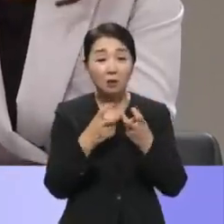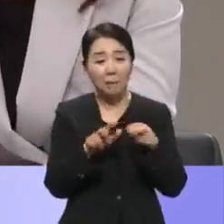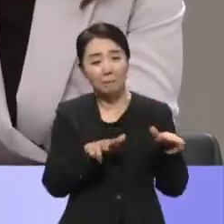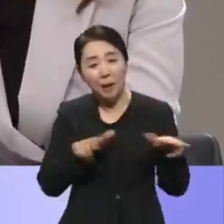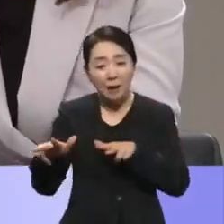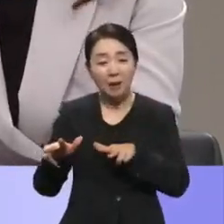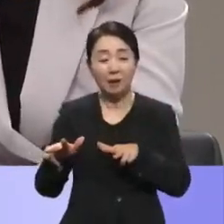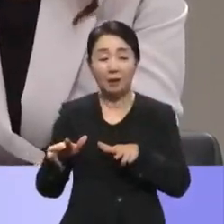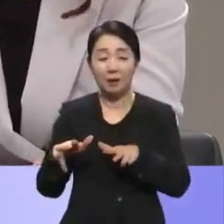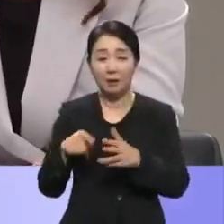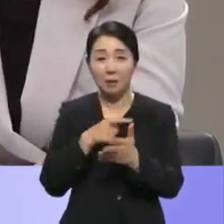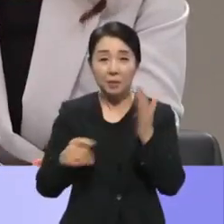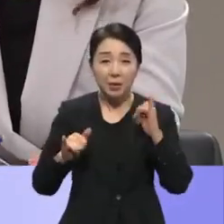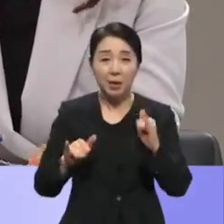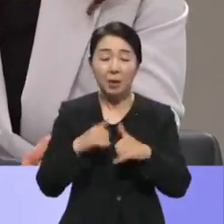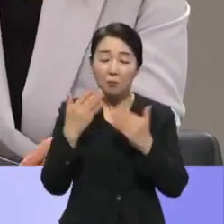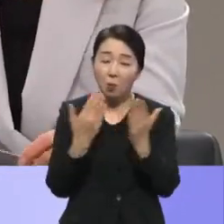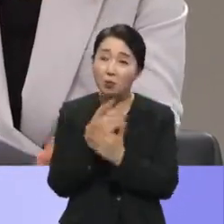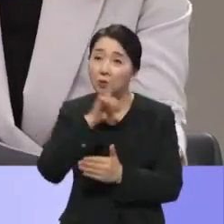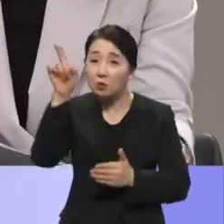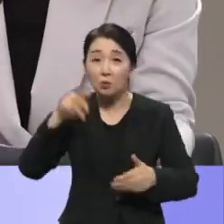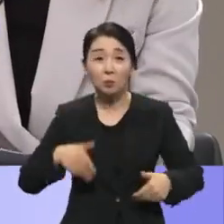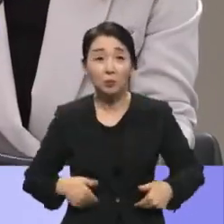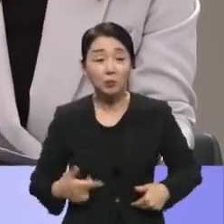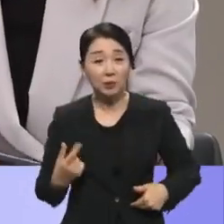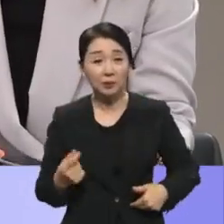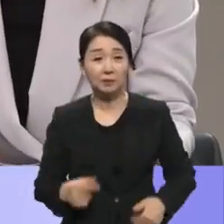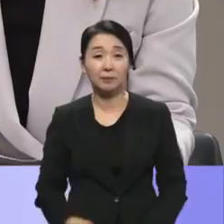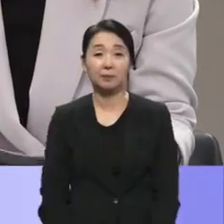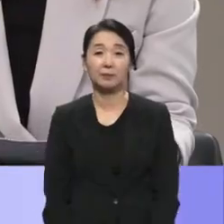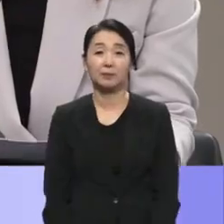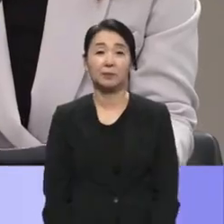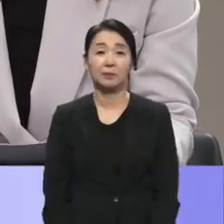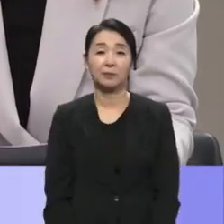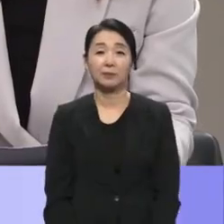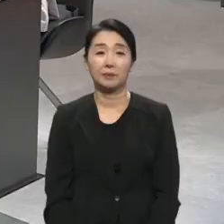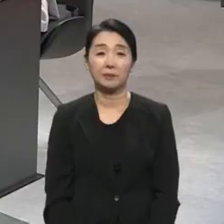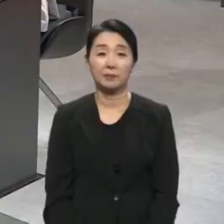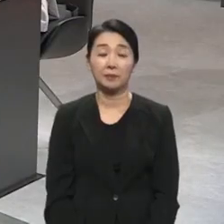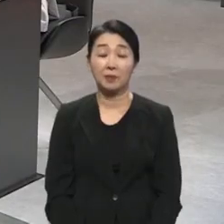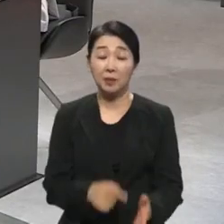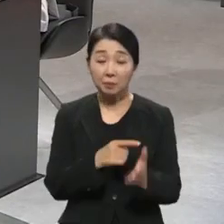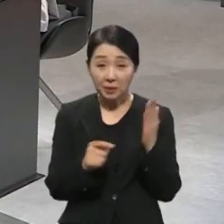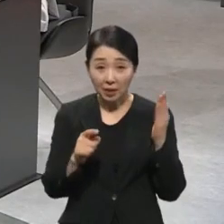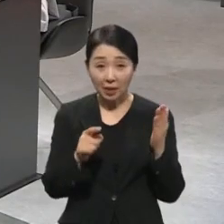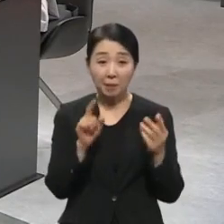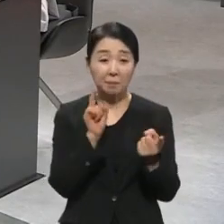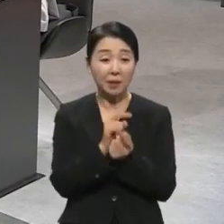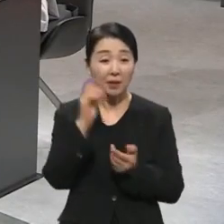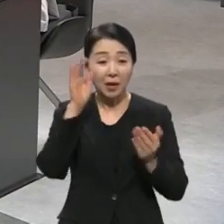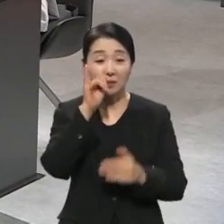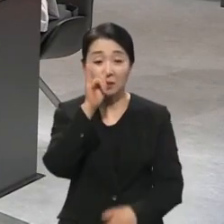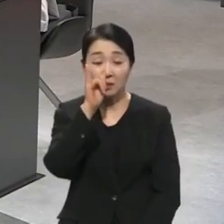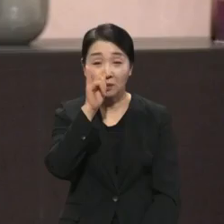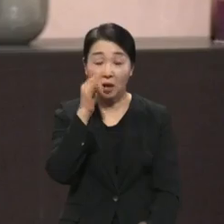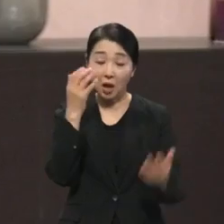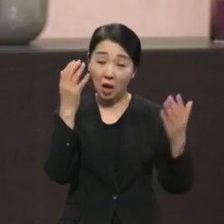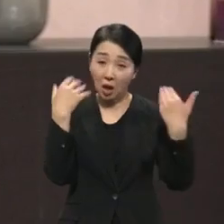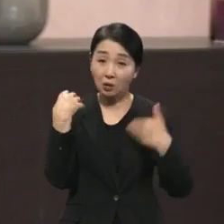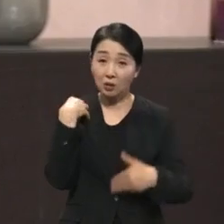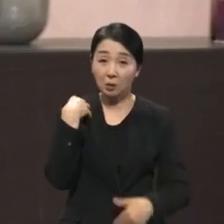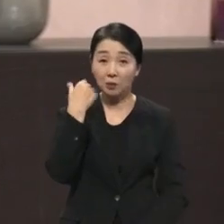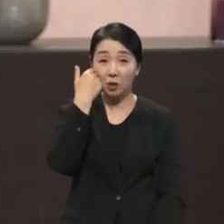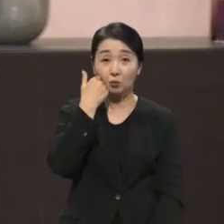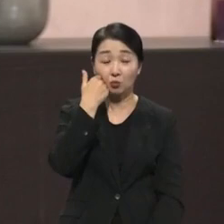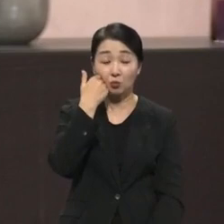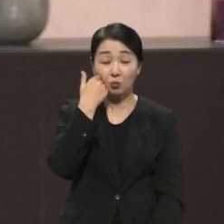경우 피해상황에대한자세한내용을신속 하고정확하게보고해야한다고생각합니다. 맞습니다.만약 그러한피해를입은학생이있다면, 해당학교